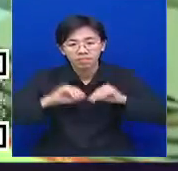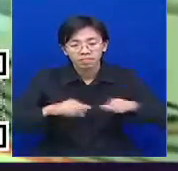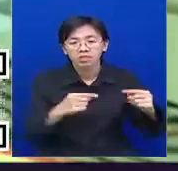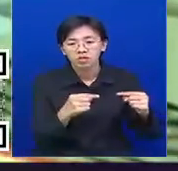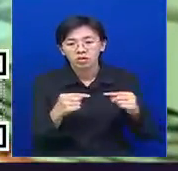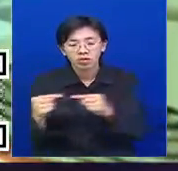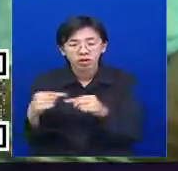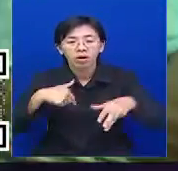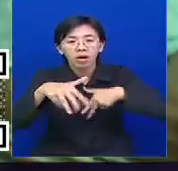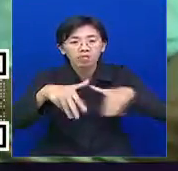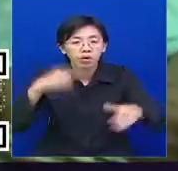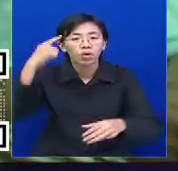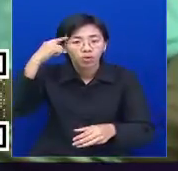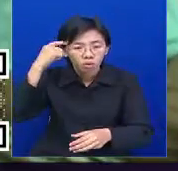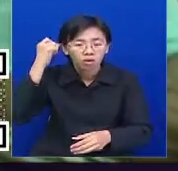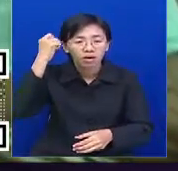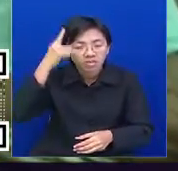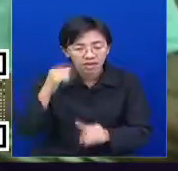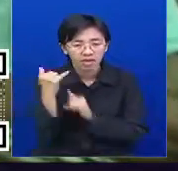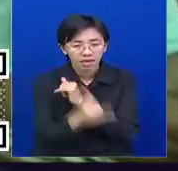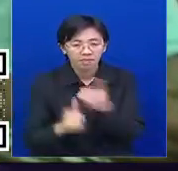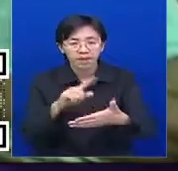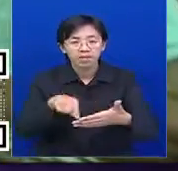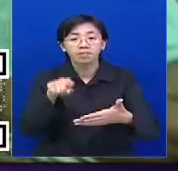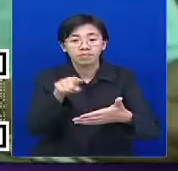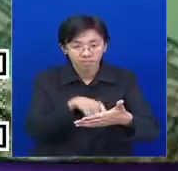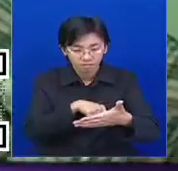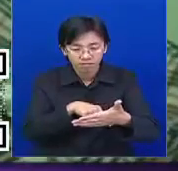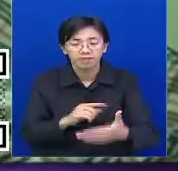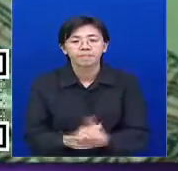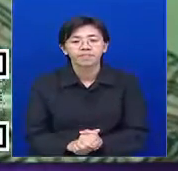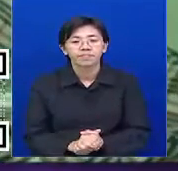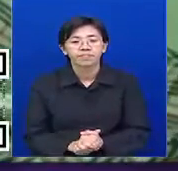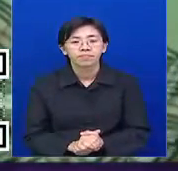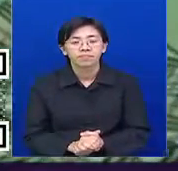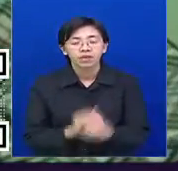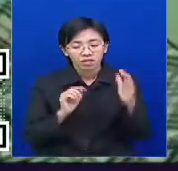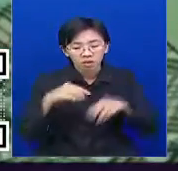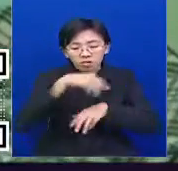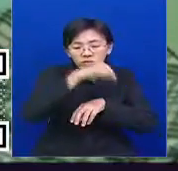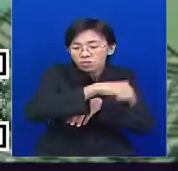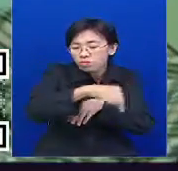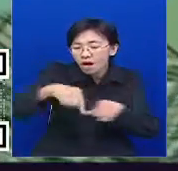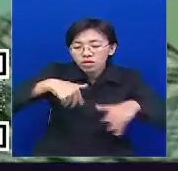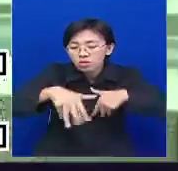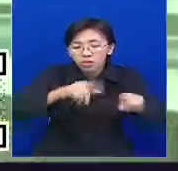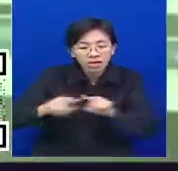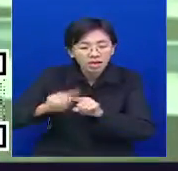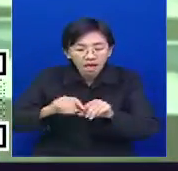เพื่อสร้างความรู้ความเข้าใจในการออกเสียงประชามติให้แก่ประชาชนในทุกพื้นที่ทุกชุมชน